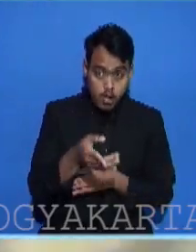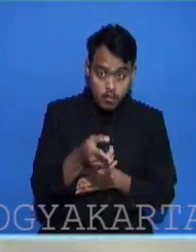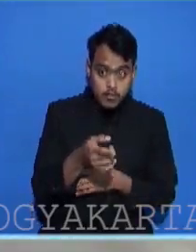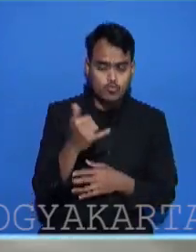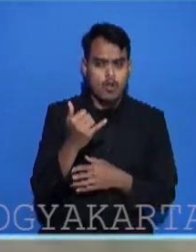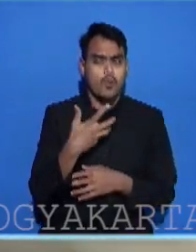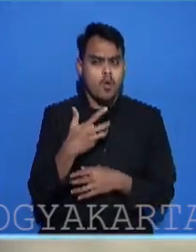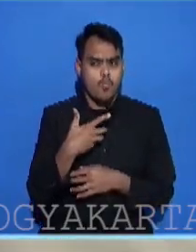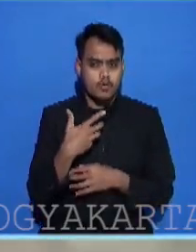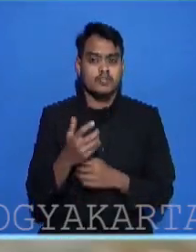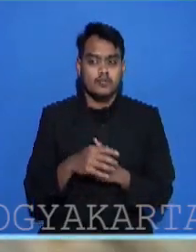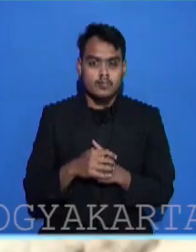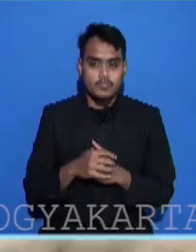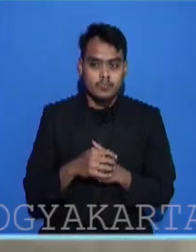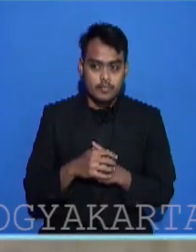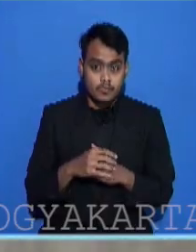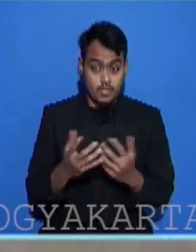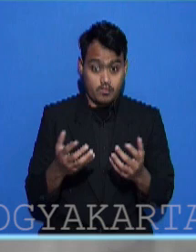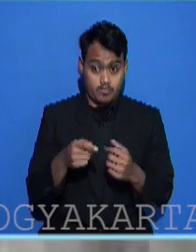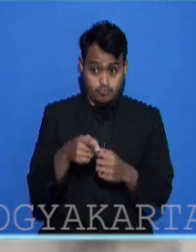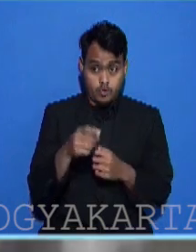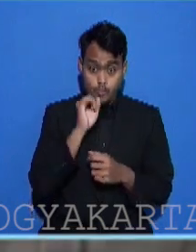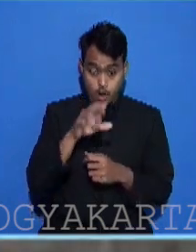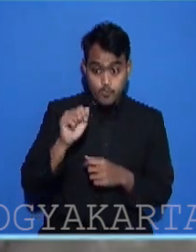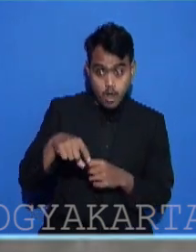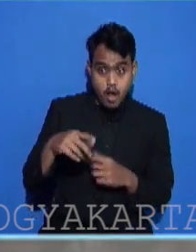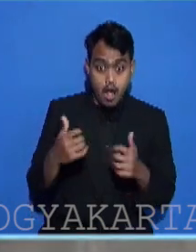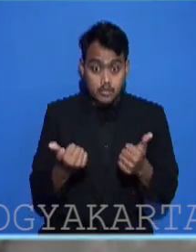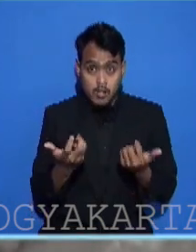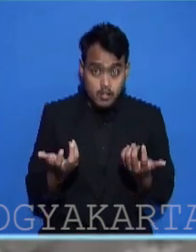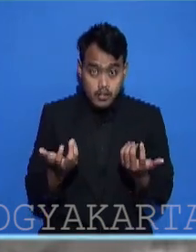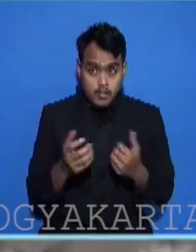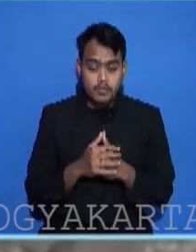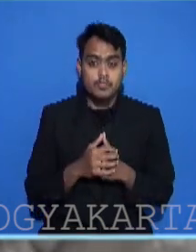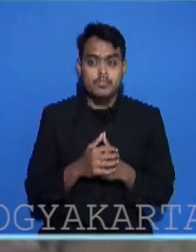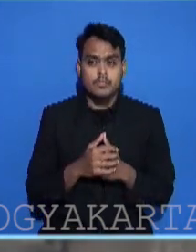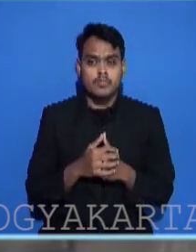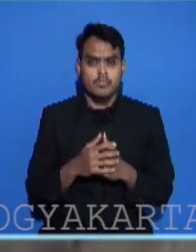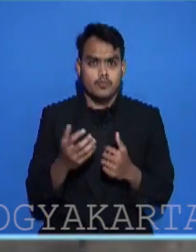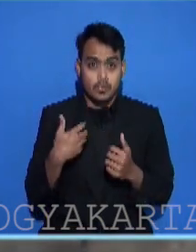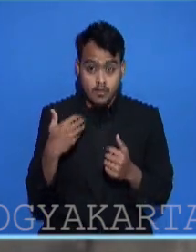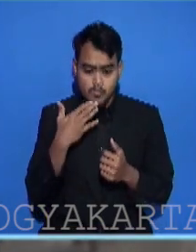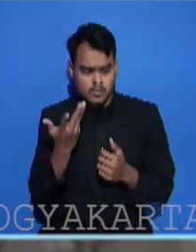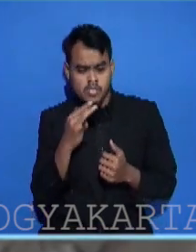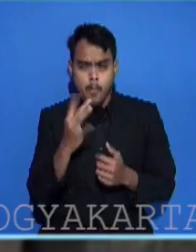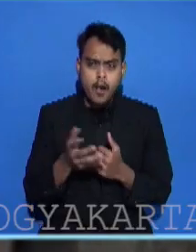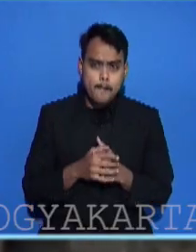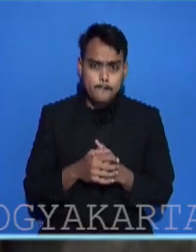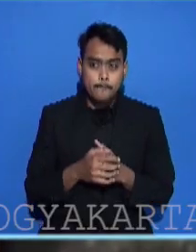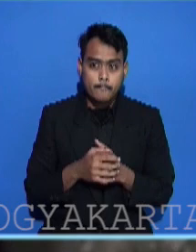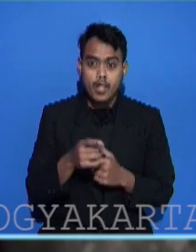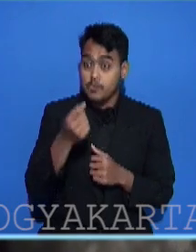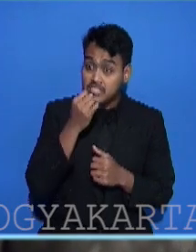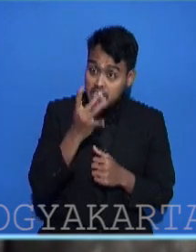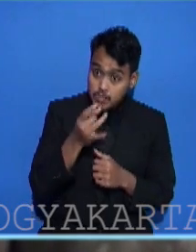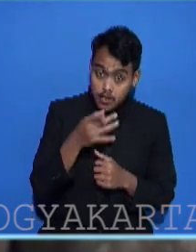tumbas cindramata kanthi regi mirah, asiling ugi boten namung dipun temtokaken dening pengrajin ananging ugi saged pesen kados